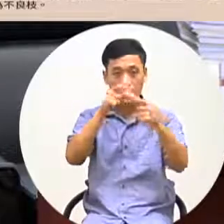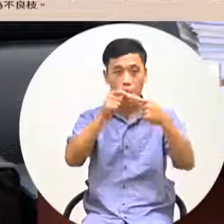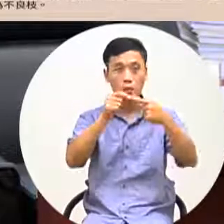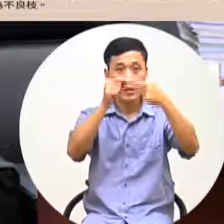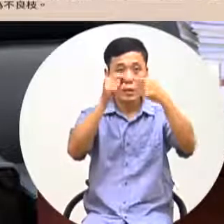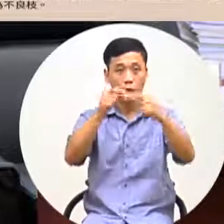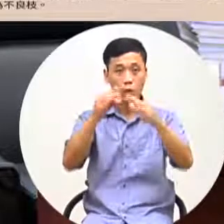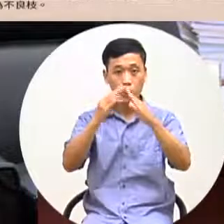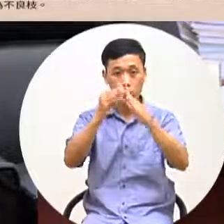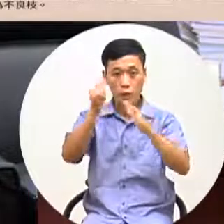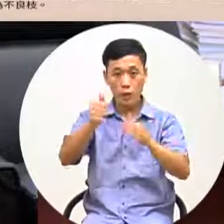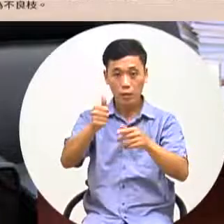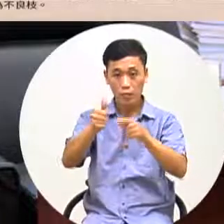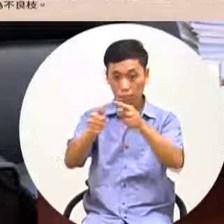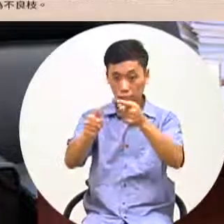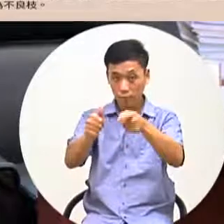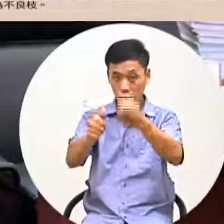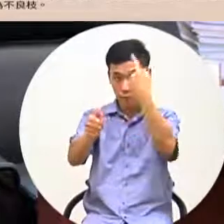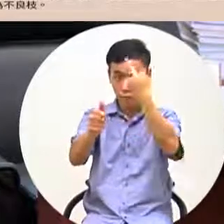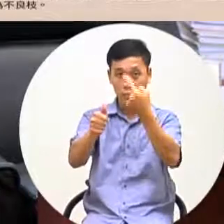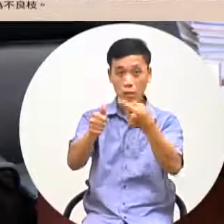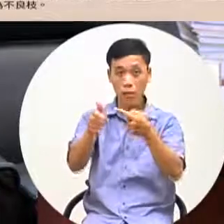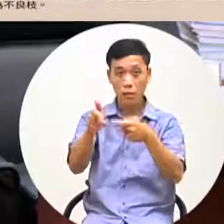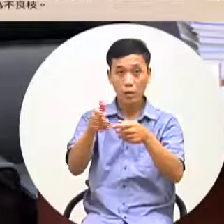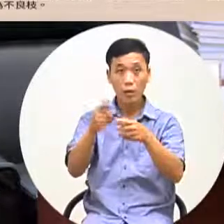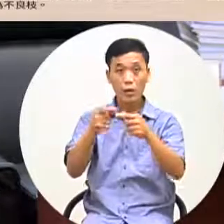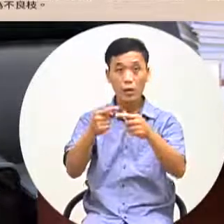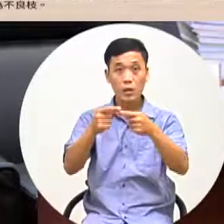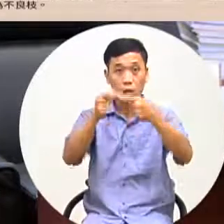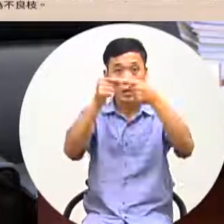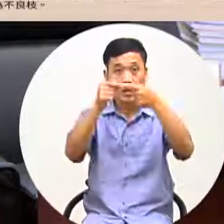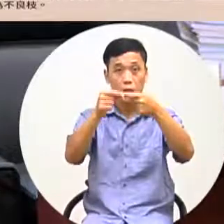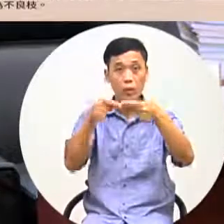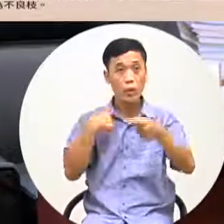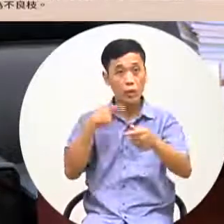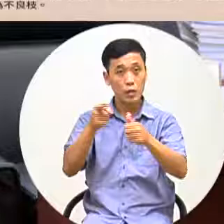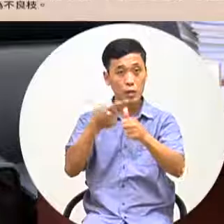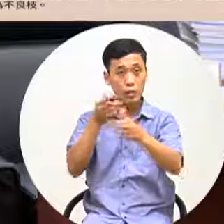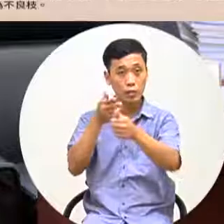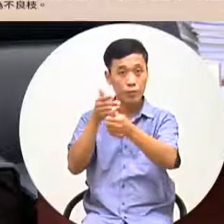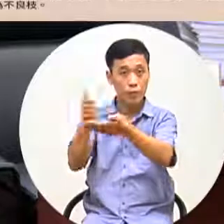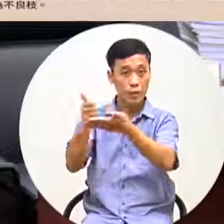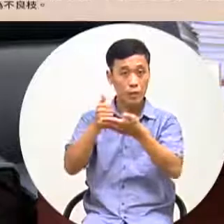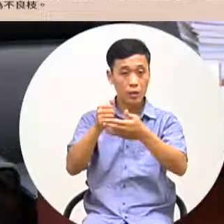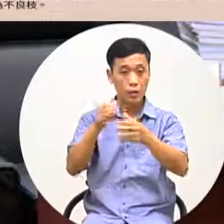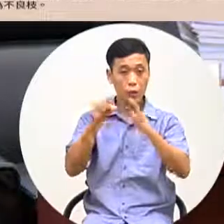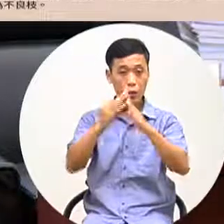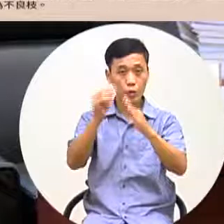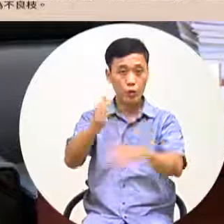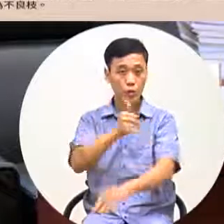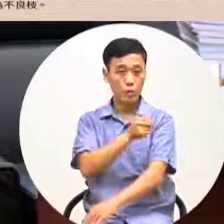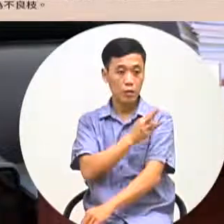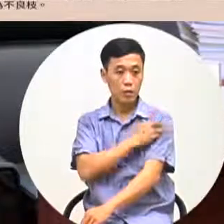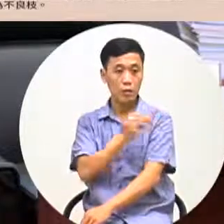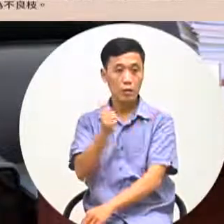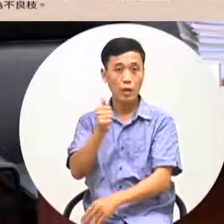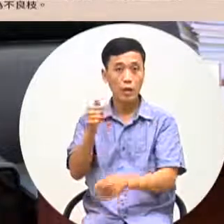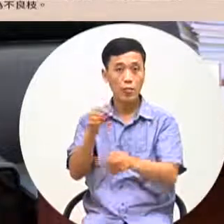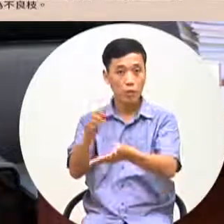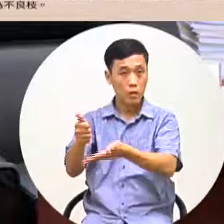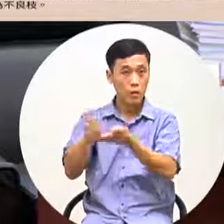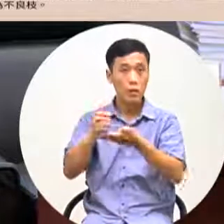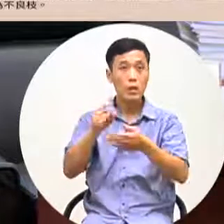好？好，我第一题哈，来，我先请哈赵局长哈，他第一题的题目是说哈，一直在修剪作